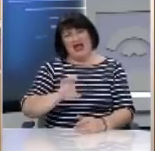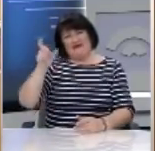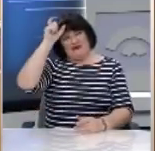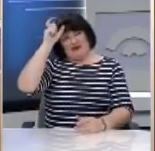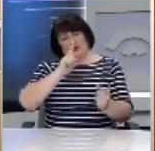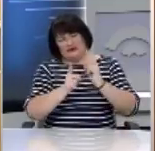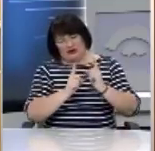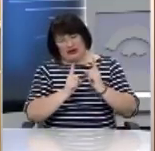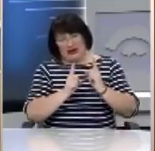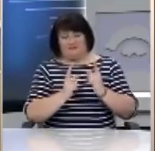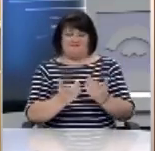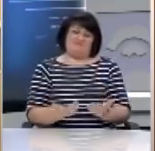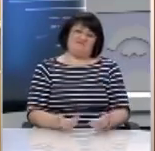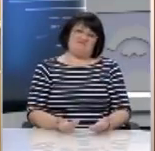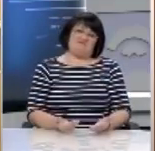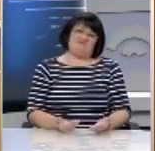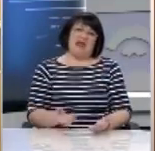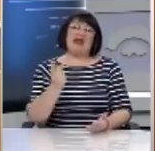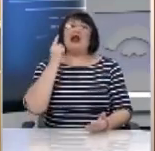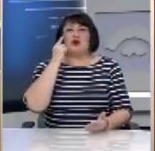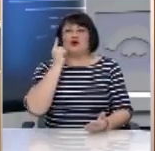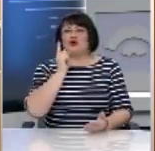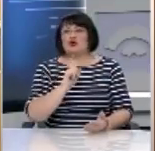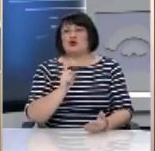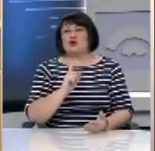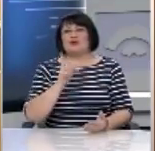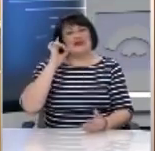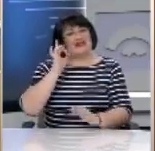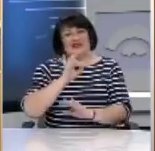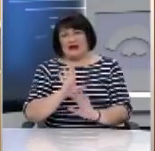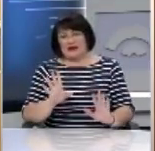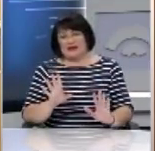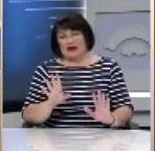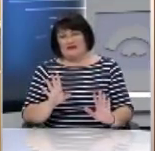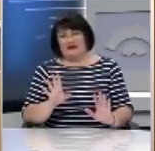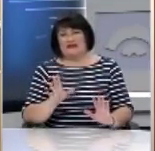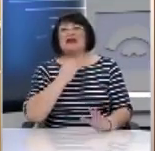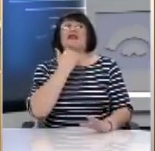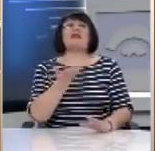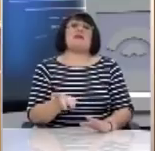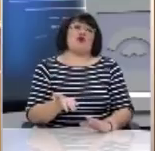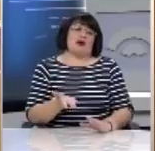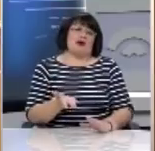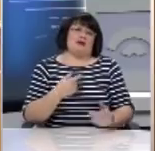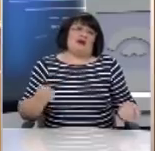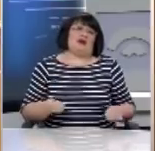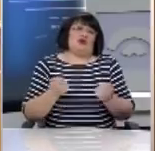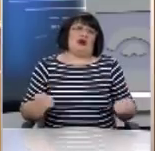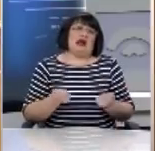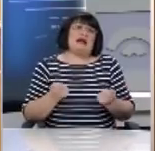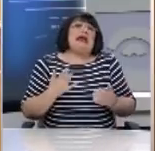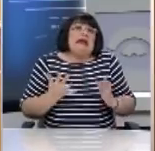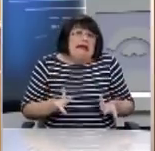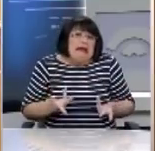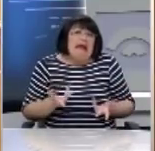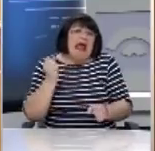σε ισχύ? Νομίζω ότι μάλλον ή δεν έχετε καταλάβει ότι δεν μπορεί να γίνει, συνειδητά